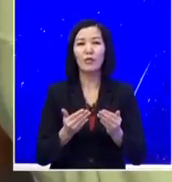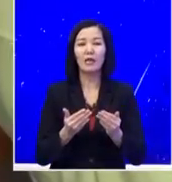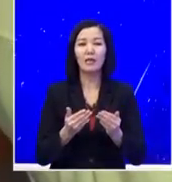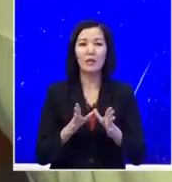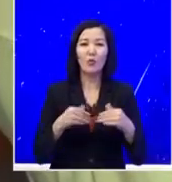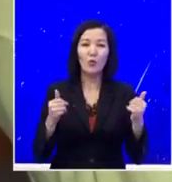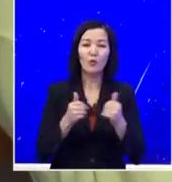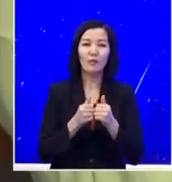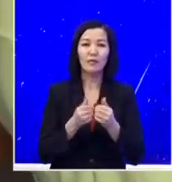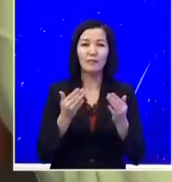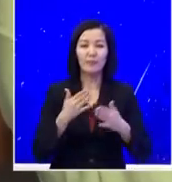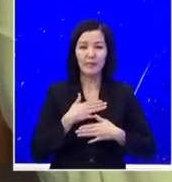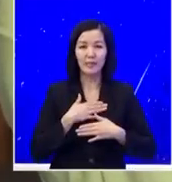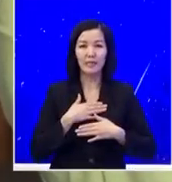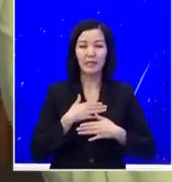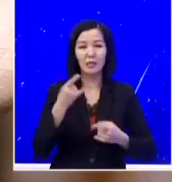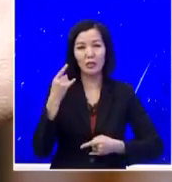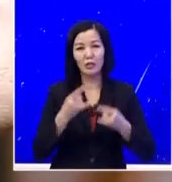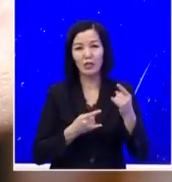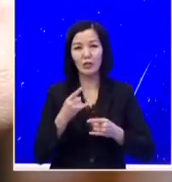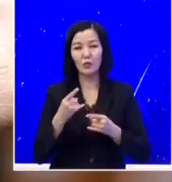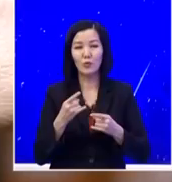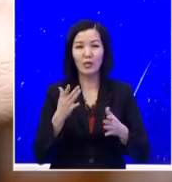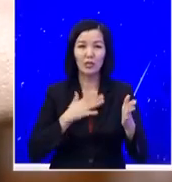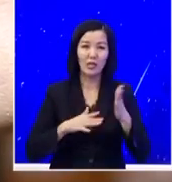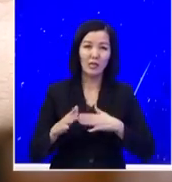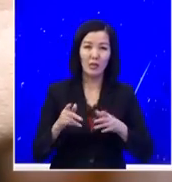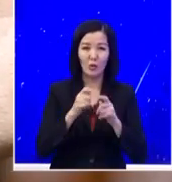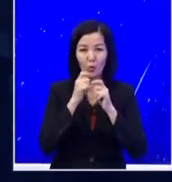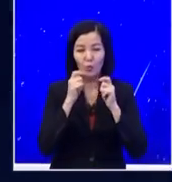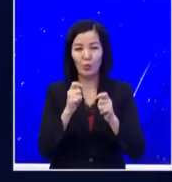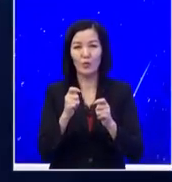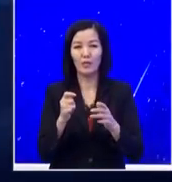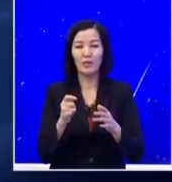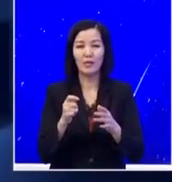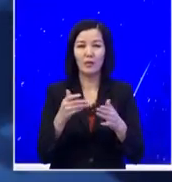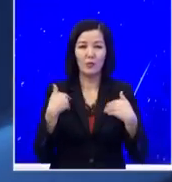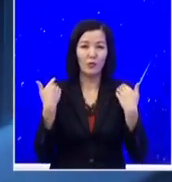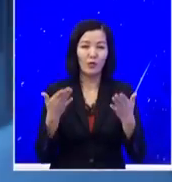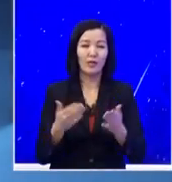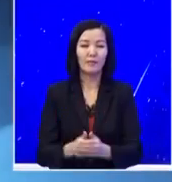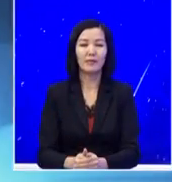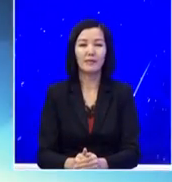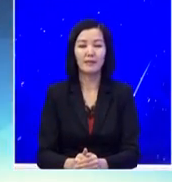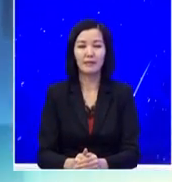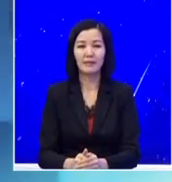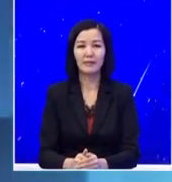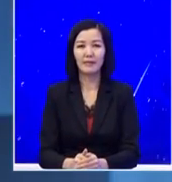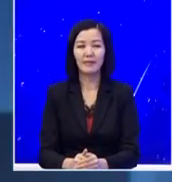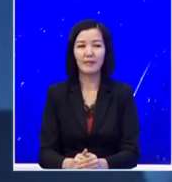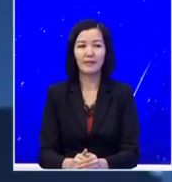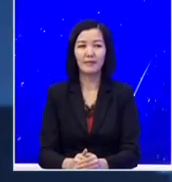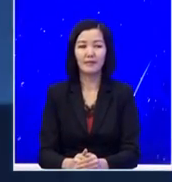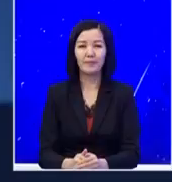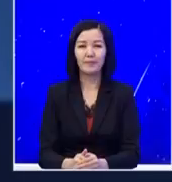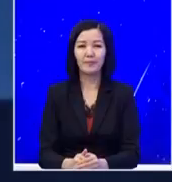жатқан жанұяға бізде шаттық еселене берсін демек біз. Камшат Мухаметжан, Абзал Нүсіп, Жетсу арнасы,